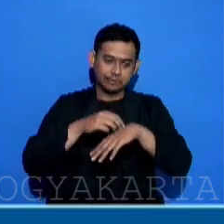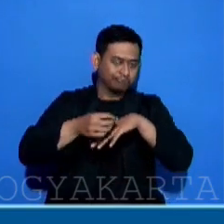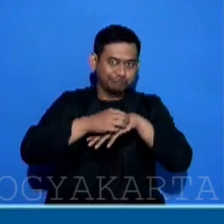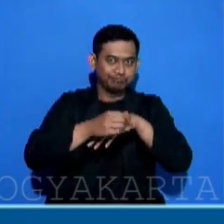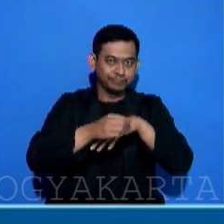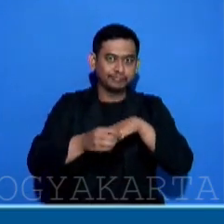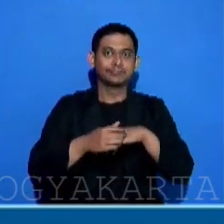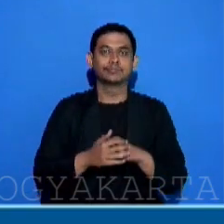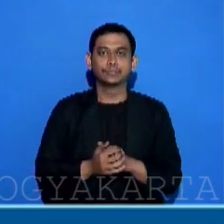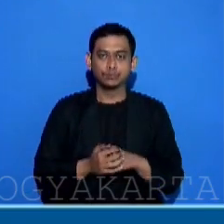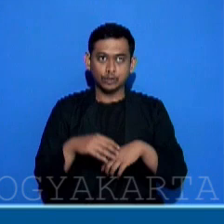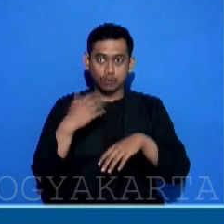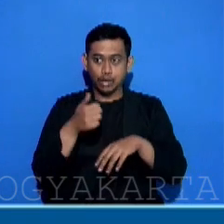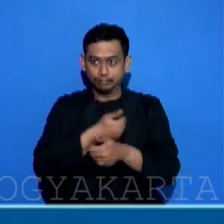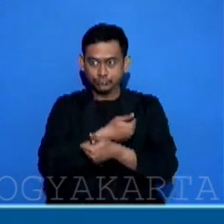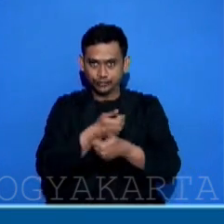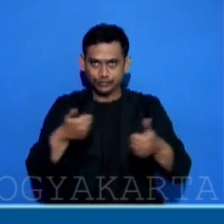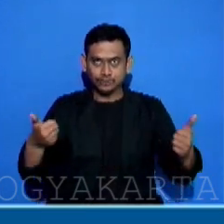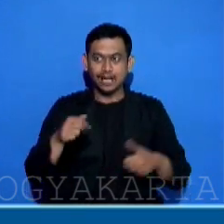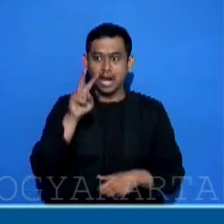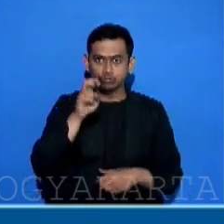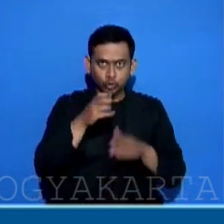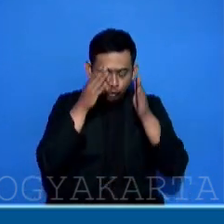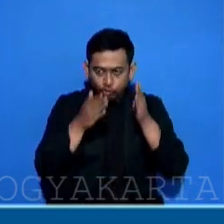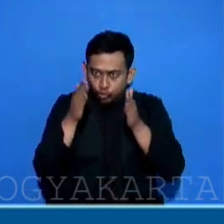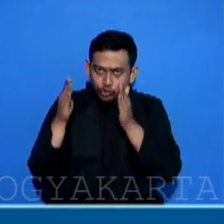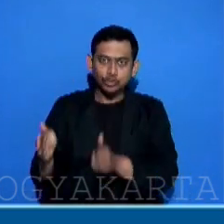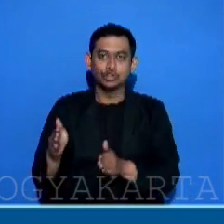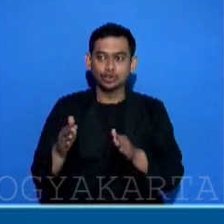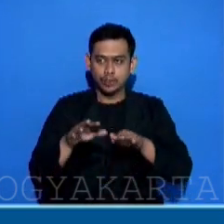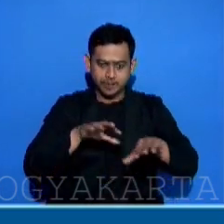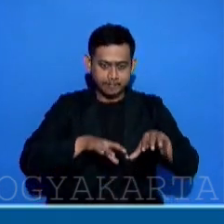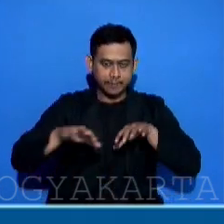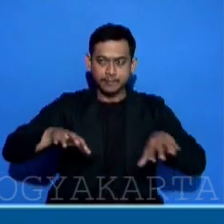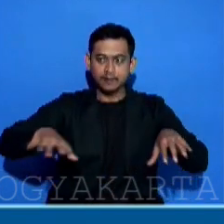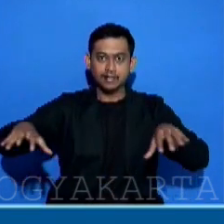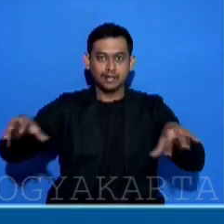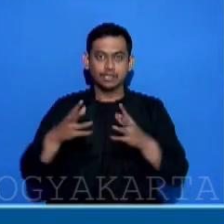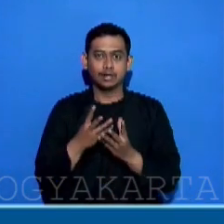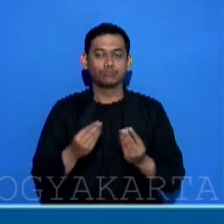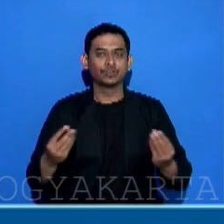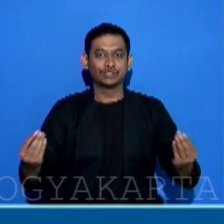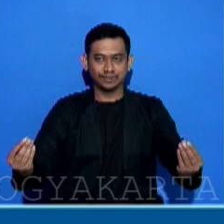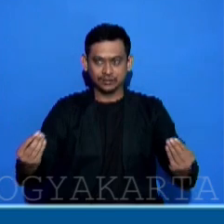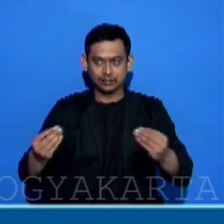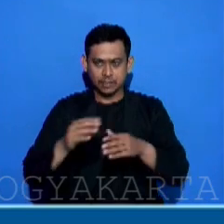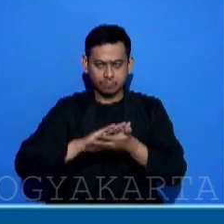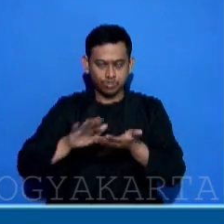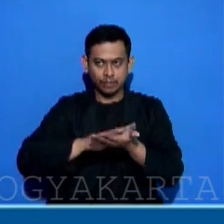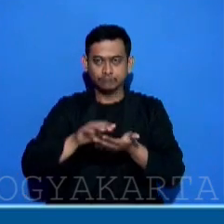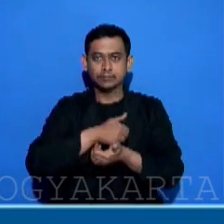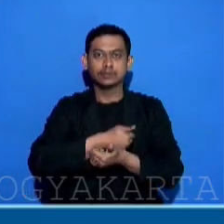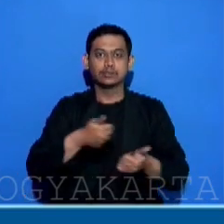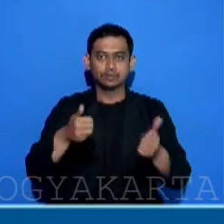karesikaning lahan Ugi ketah dipun gatosaken kanthi cara mubut suket ING sakiwa tengipun taneman ING tataran kadang Tani kembangkol